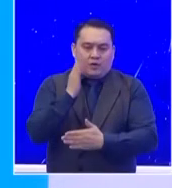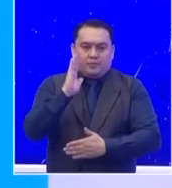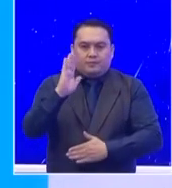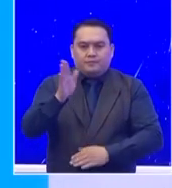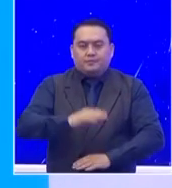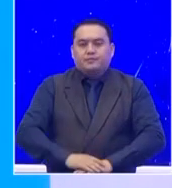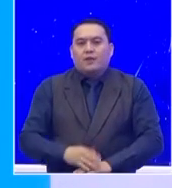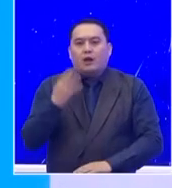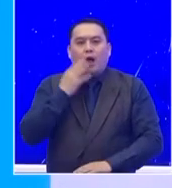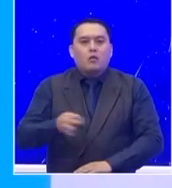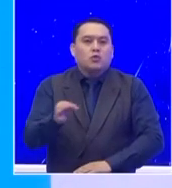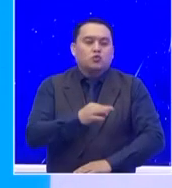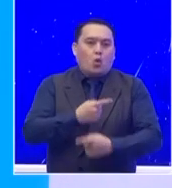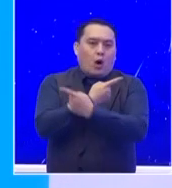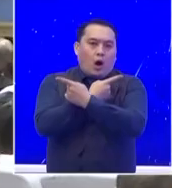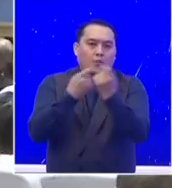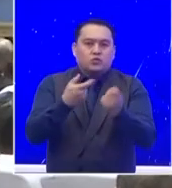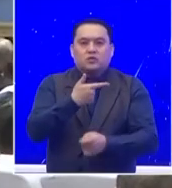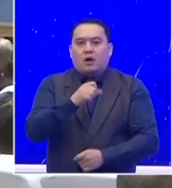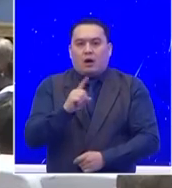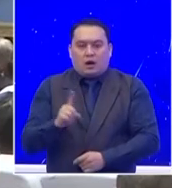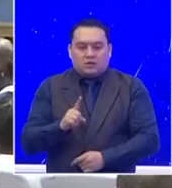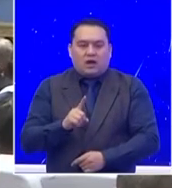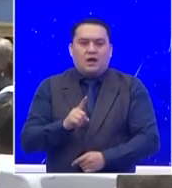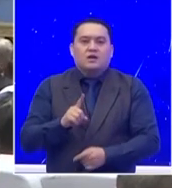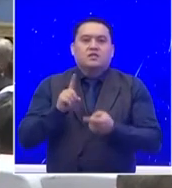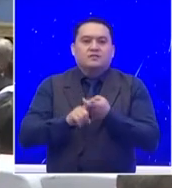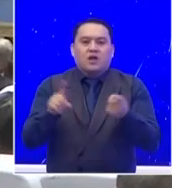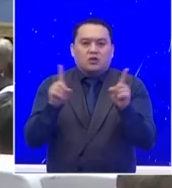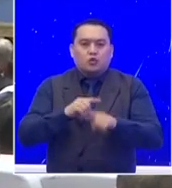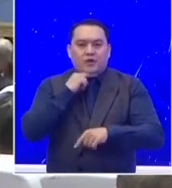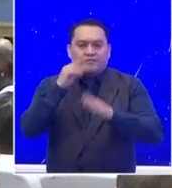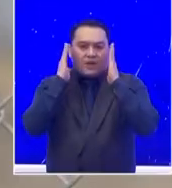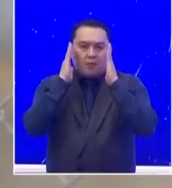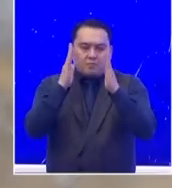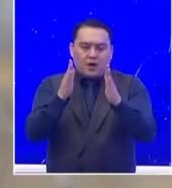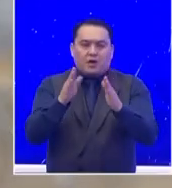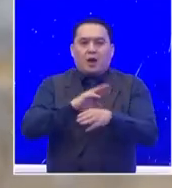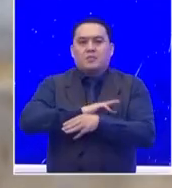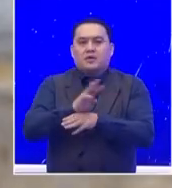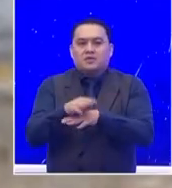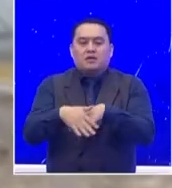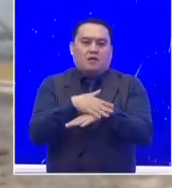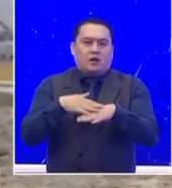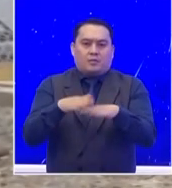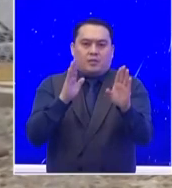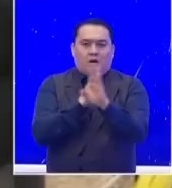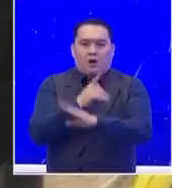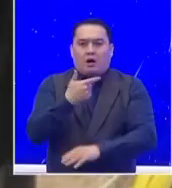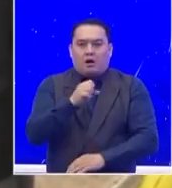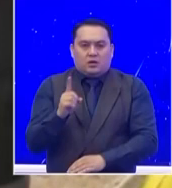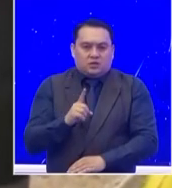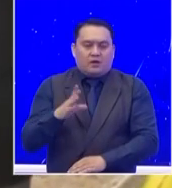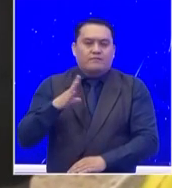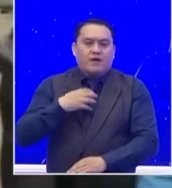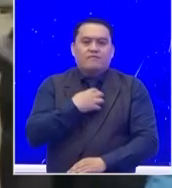год в Алматинской области объявлен годом газификации. В связи с этим особое внимание будет уделено снабжению населения природным газом. Не